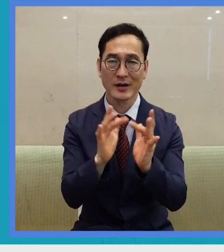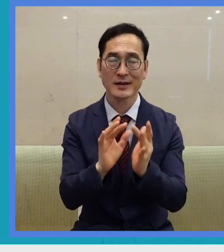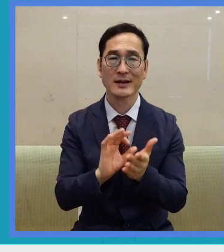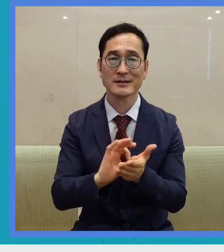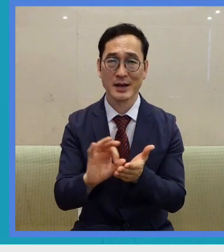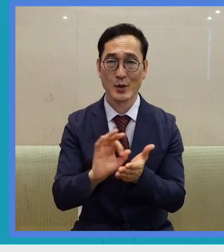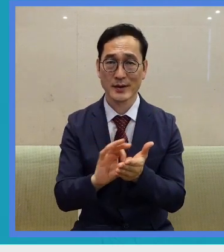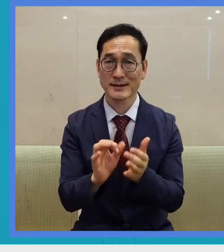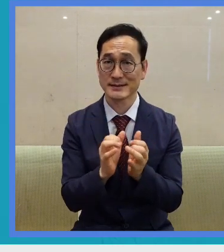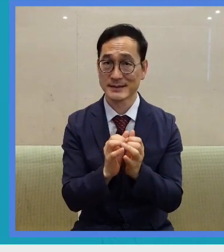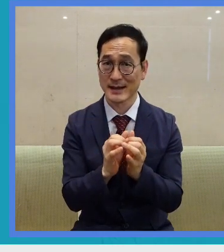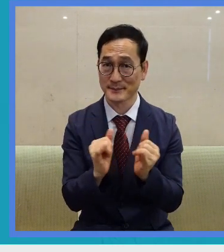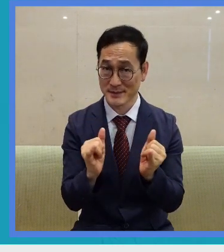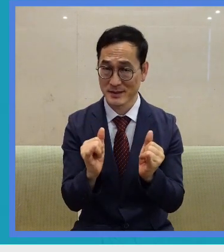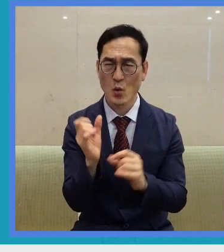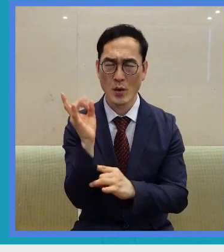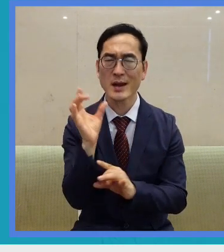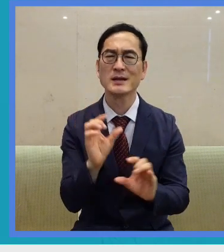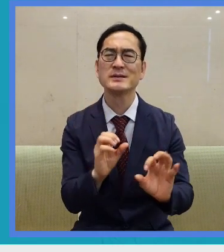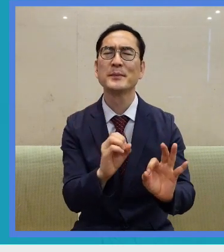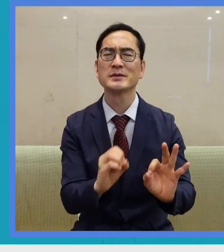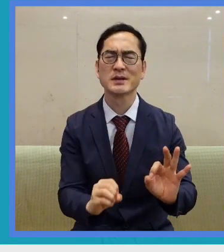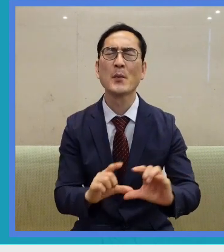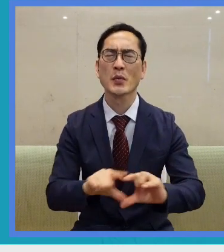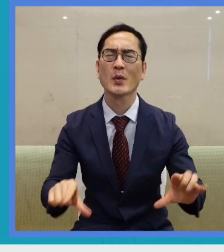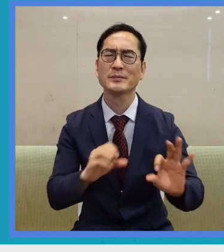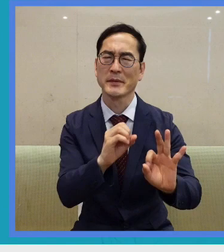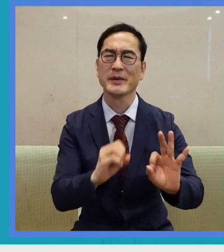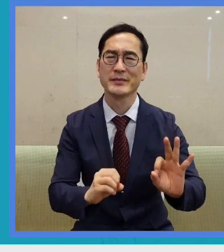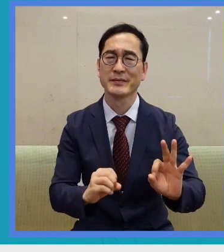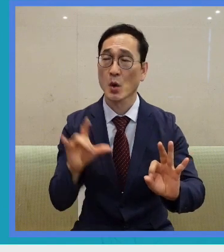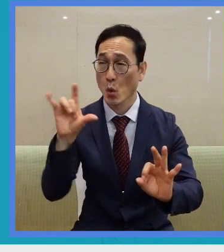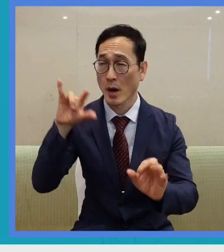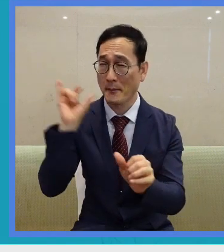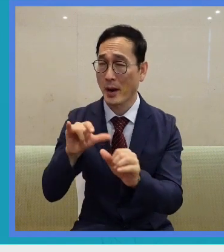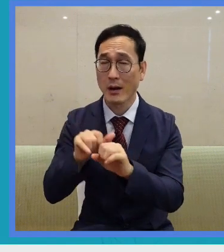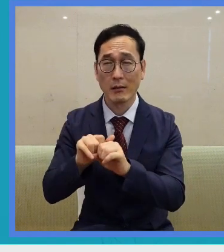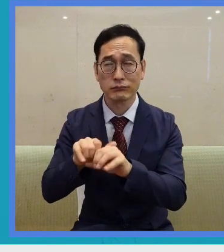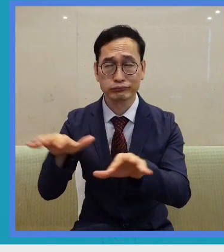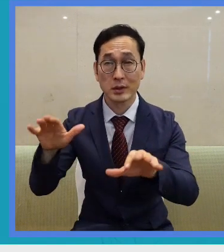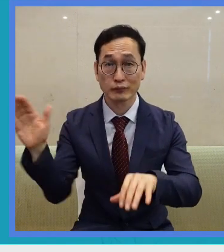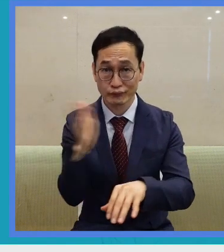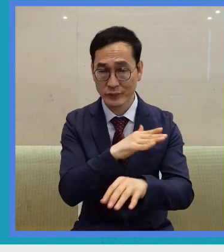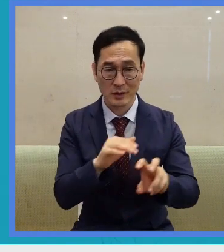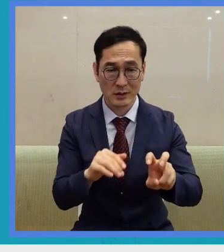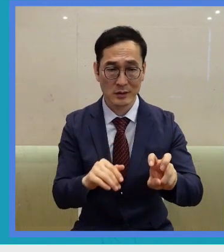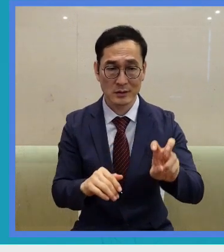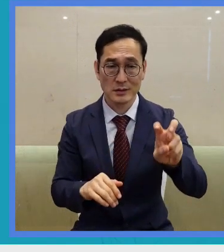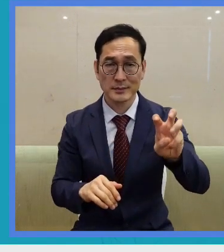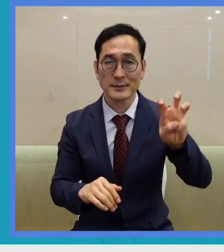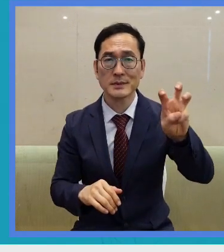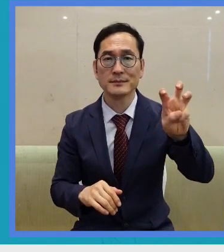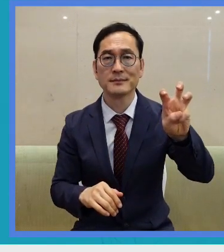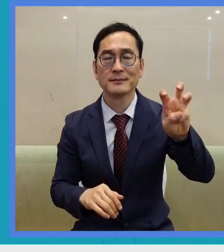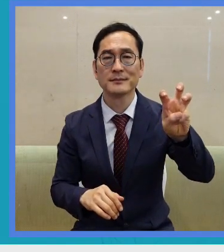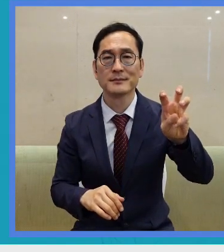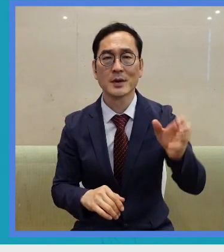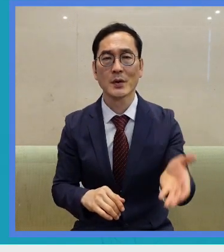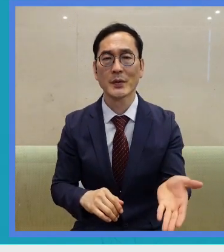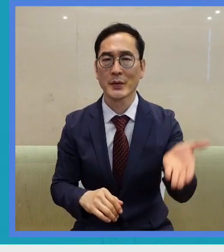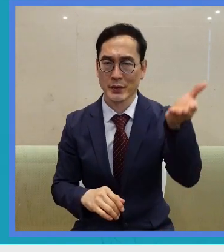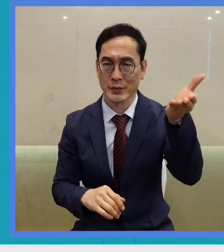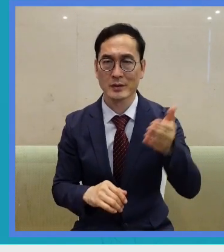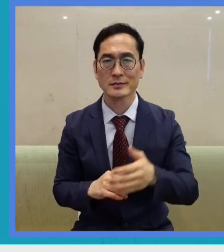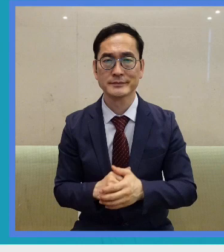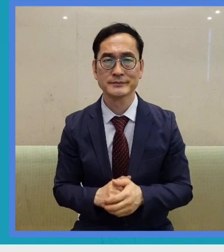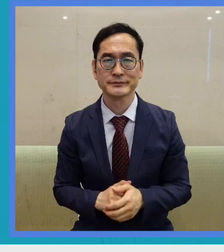쓰는 사람들이 원래는 한 10% 정도 됐습니다. 그런데 코로나가 시작하고 나서는 30% 굉장히 많은 증가를